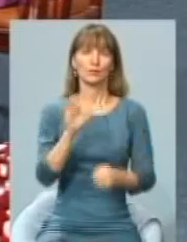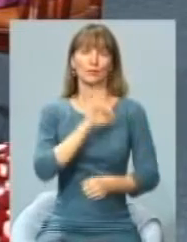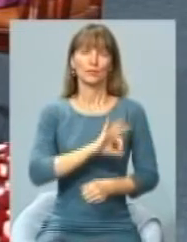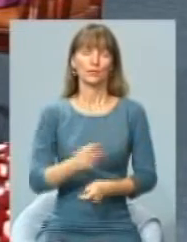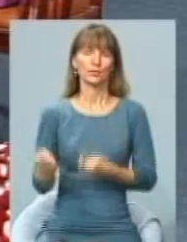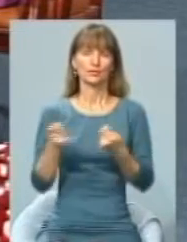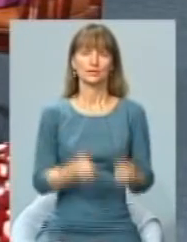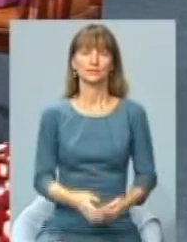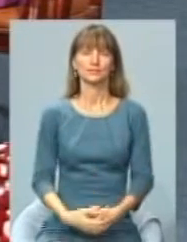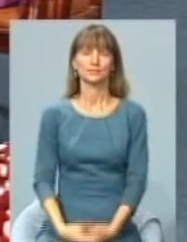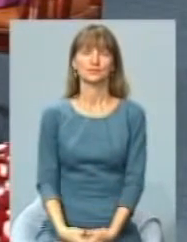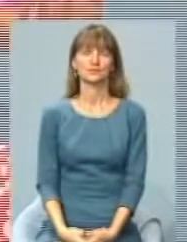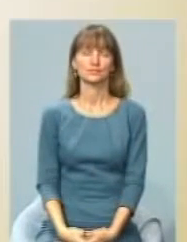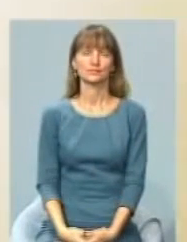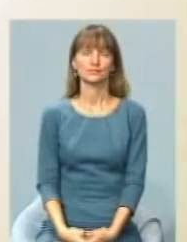користь.